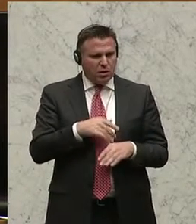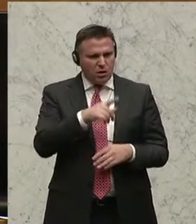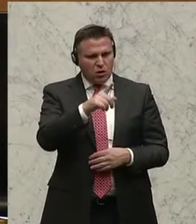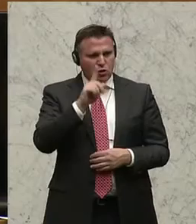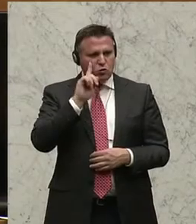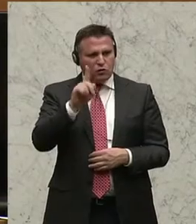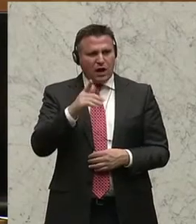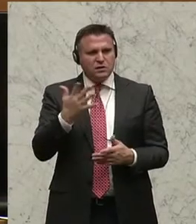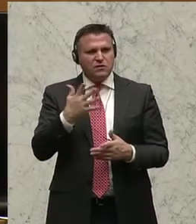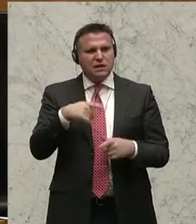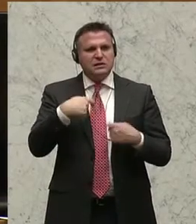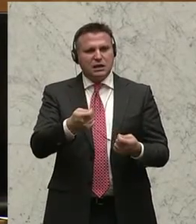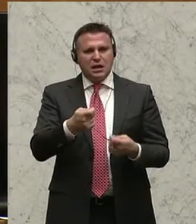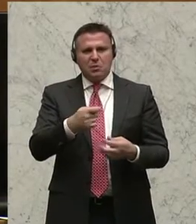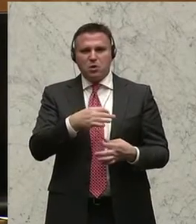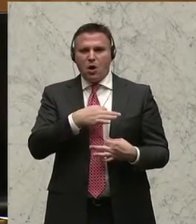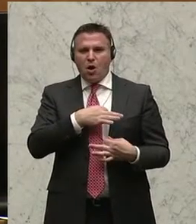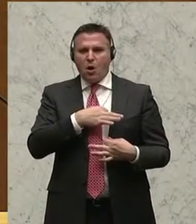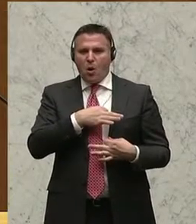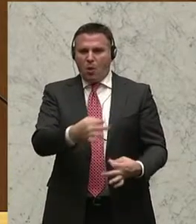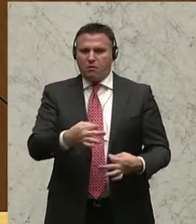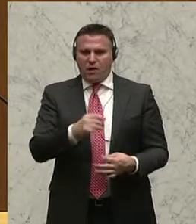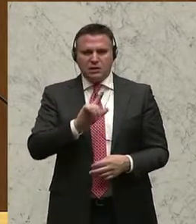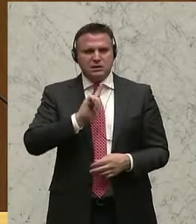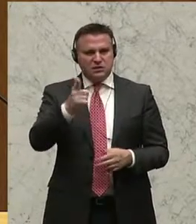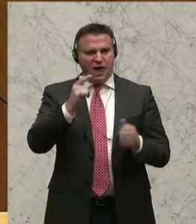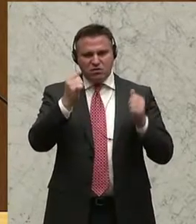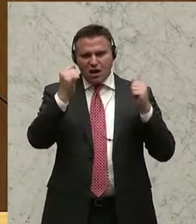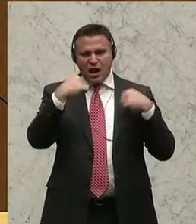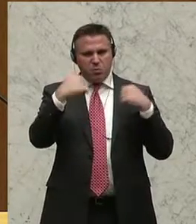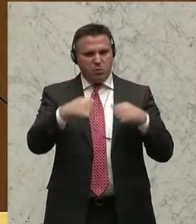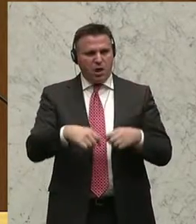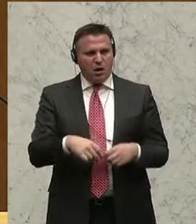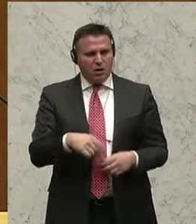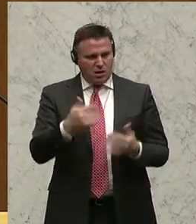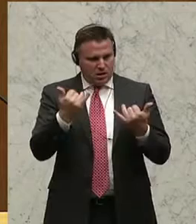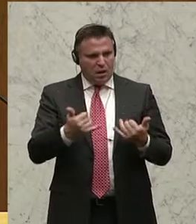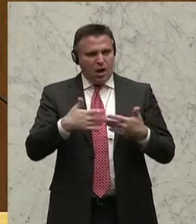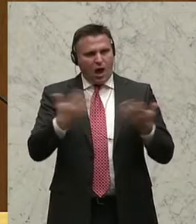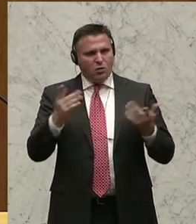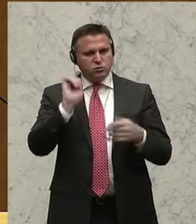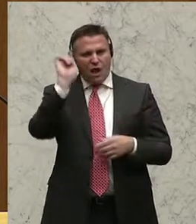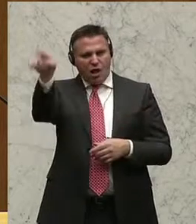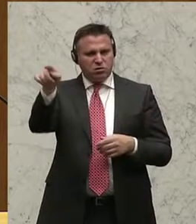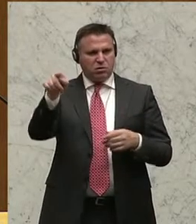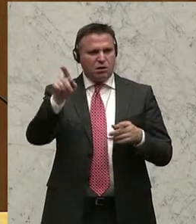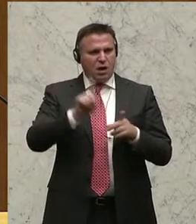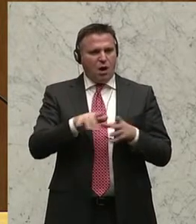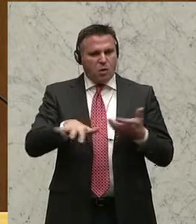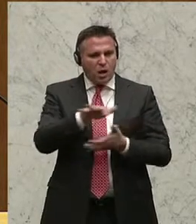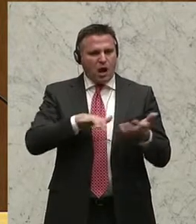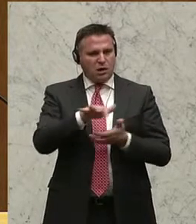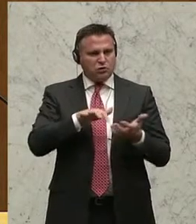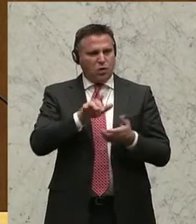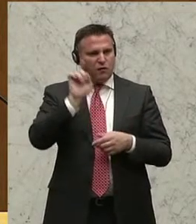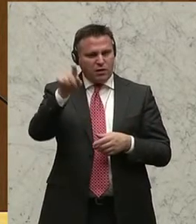viele Opfer es schon in der Zweiten Republik gegeben hat. Und es ist bei unseren Auslandseinsätzen, aber auch bei Katastrophen